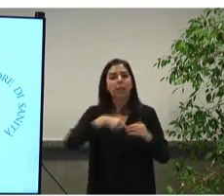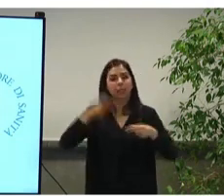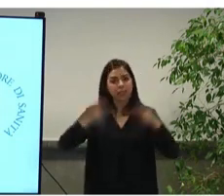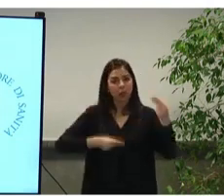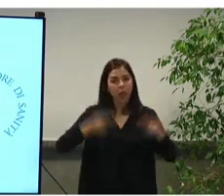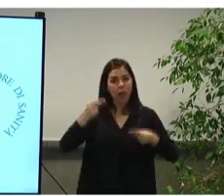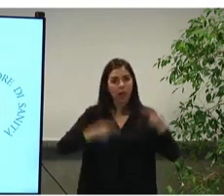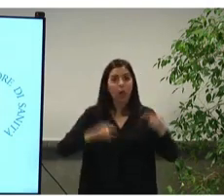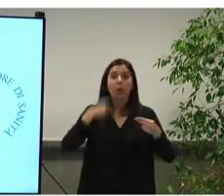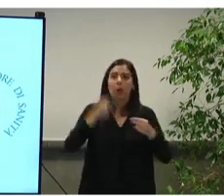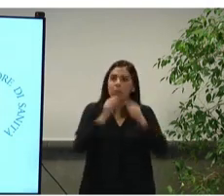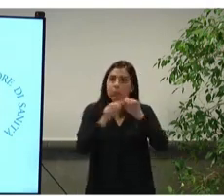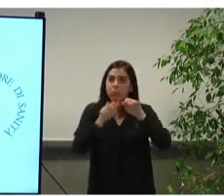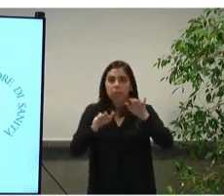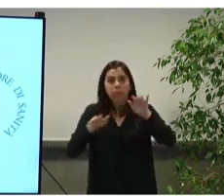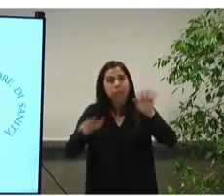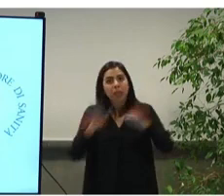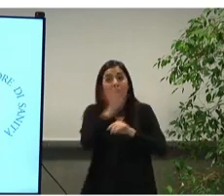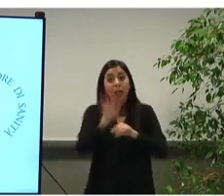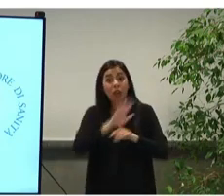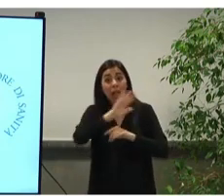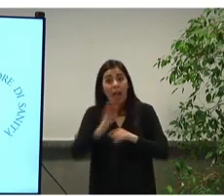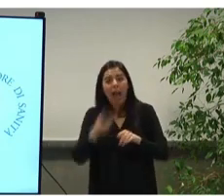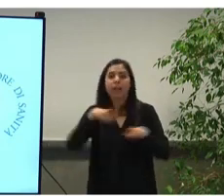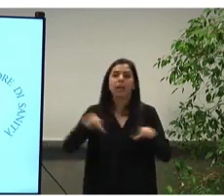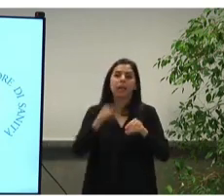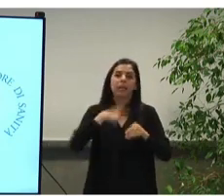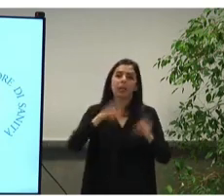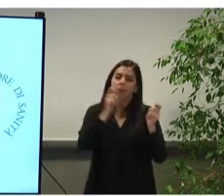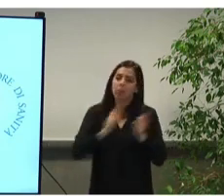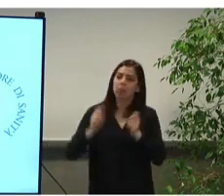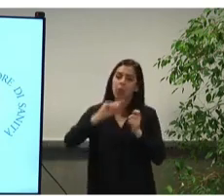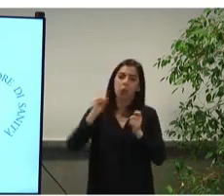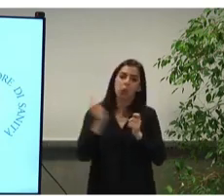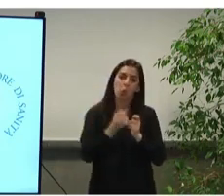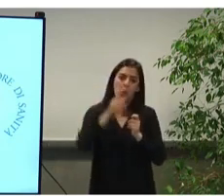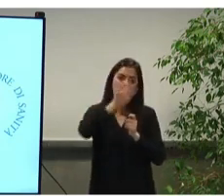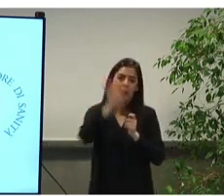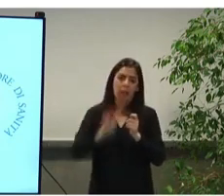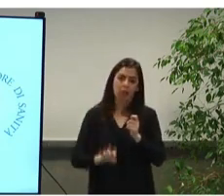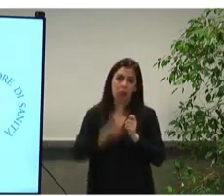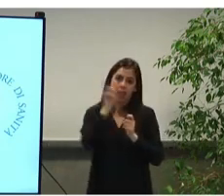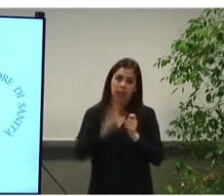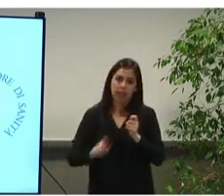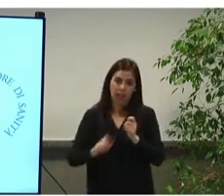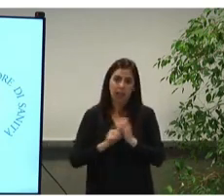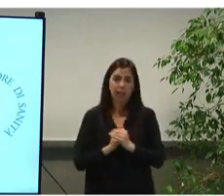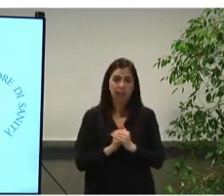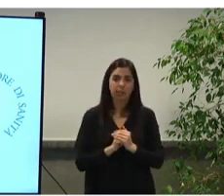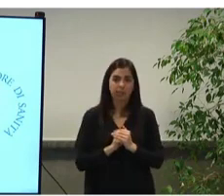è espansa nelle altre regioni, anche a monitorare la situazione in tutte le altre regioni d'Italia. E finiremo